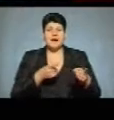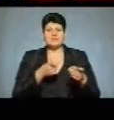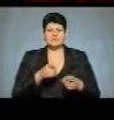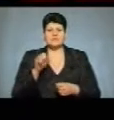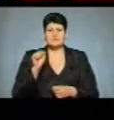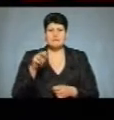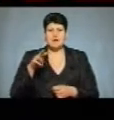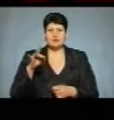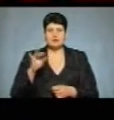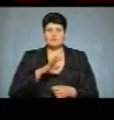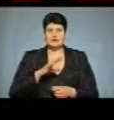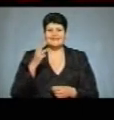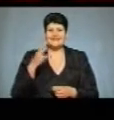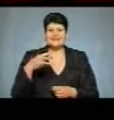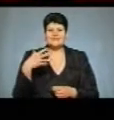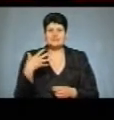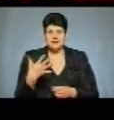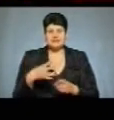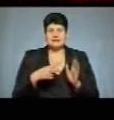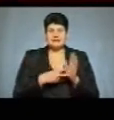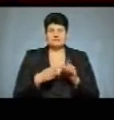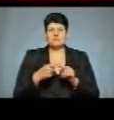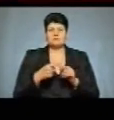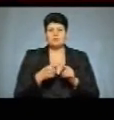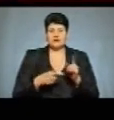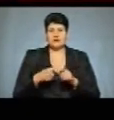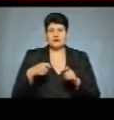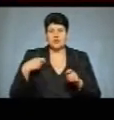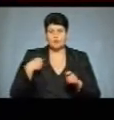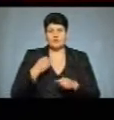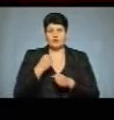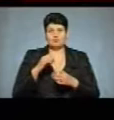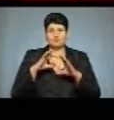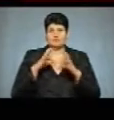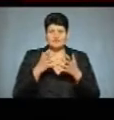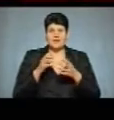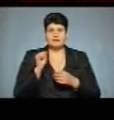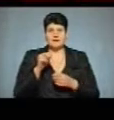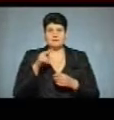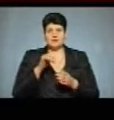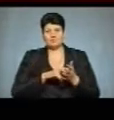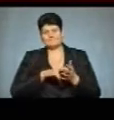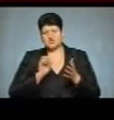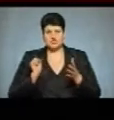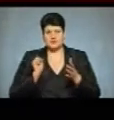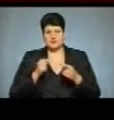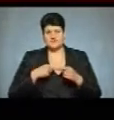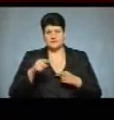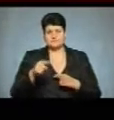фінішувала 35-ю у гонці спринті на 7,5 кілометрів на Кубку світу у Італії. Олена Підгрушна зійшла з дистанції.